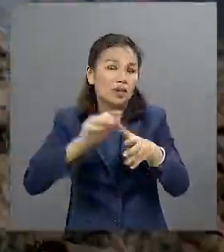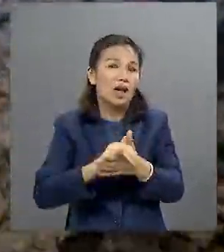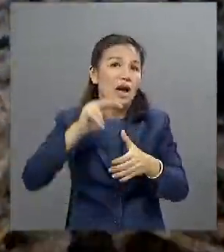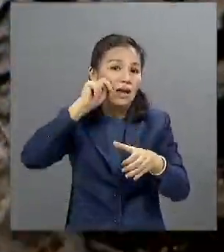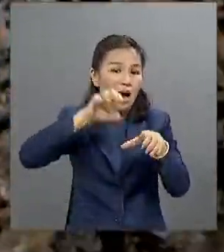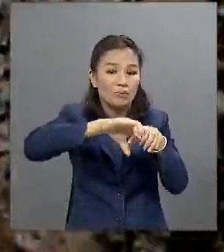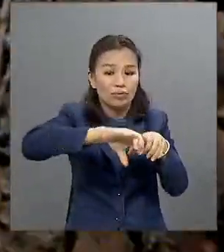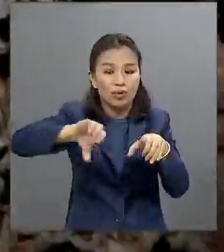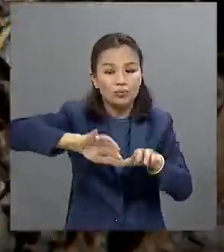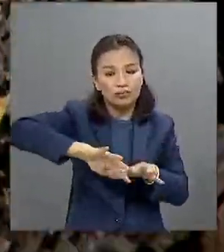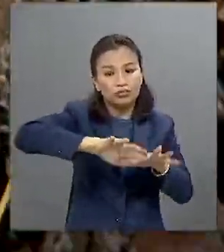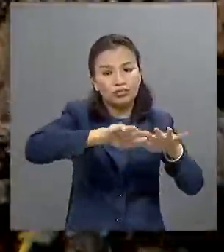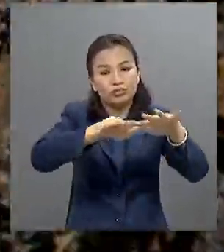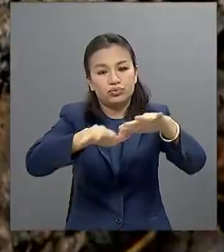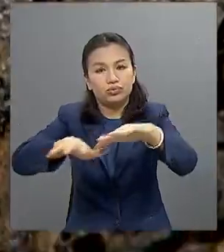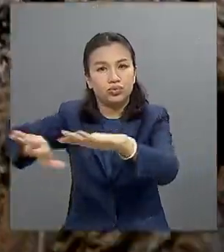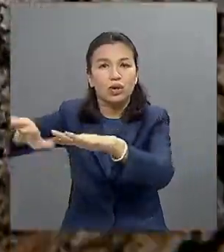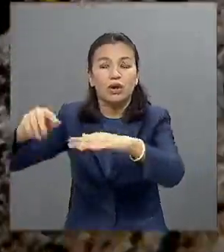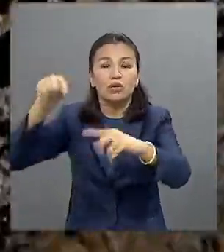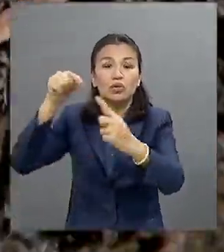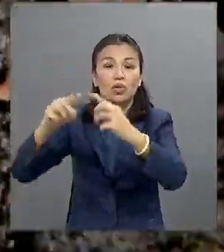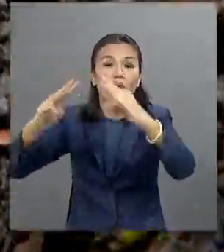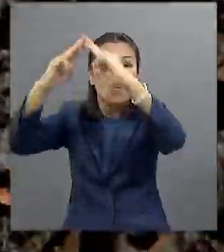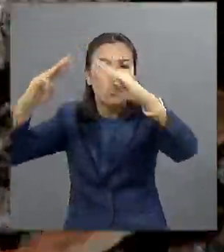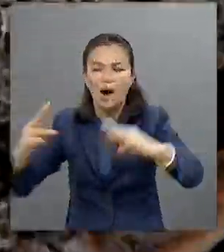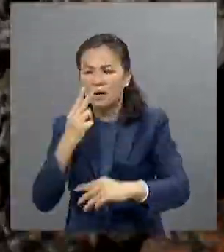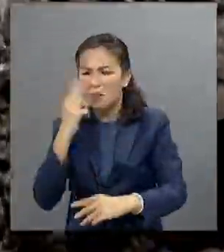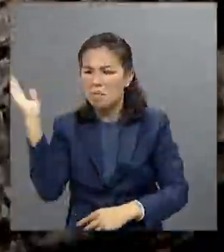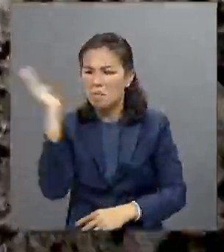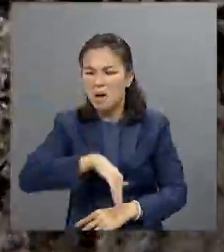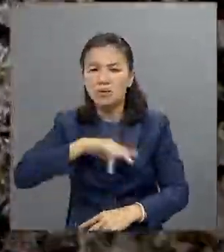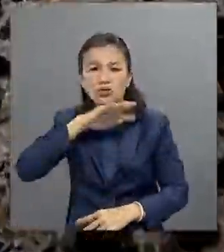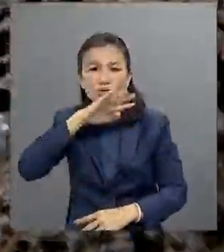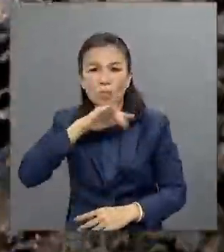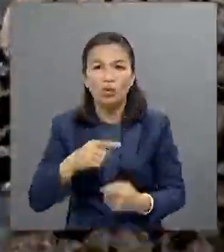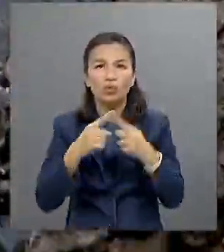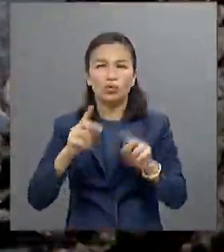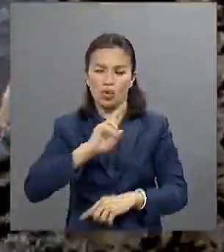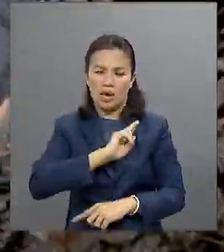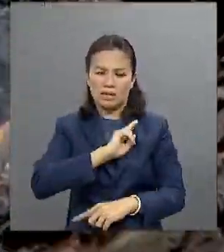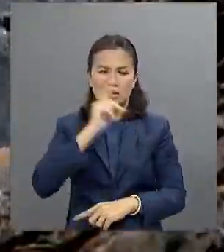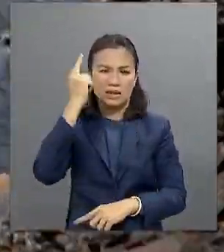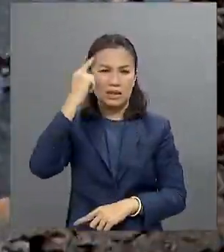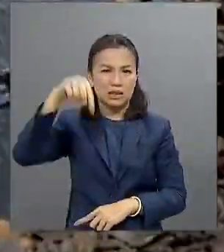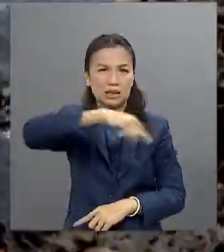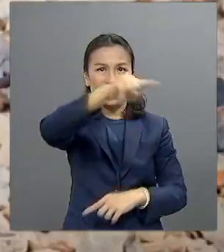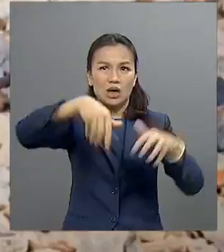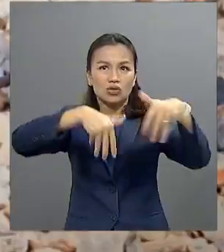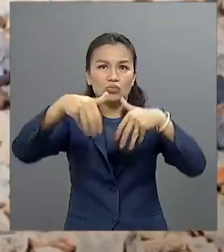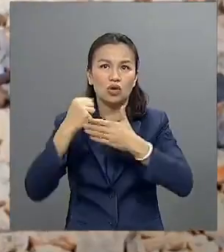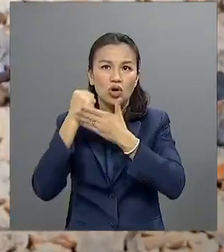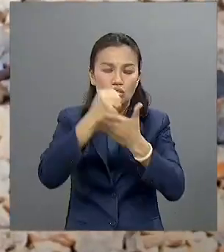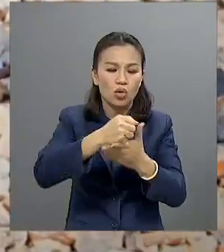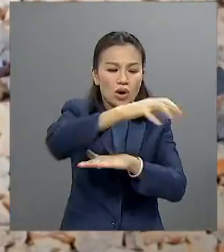วมกันบริเวณลานวัดทำให้สกปรกและมีกลิ่นเหม็นตนเองจึงได้ร่วมมือกับชาวบ้านช่วยกันขุดบ่อขนาดกว้าง2เ